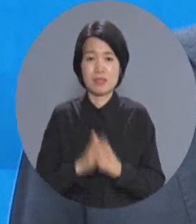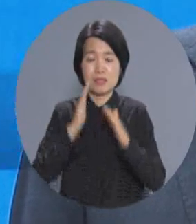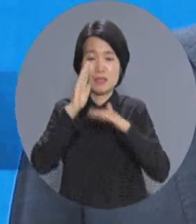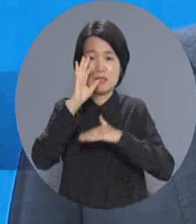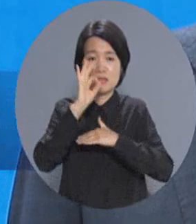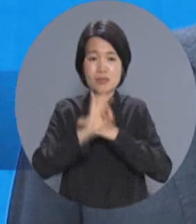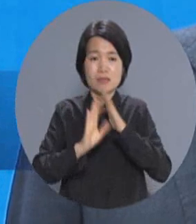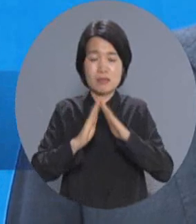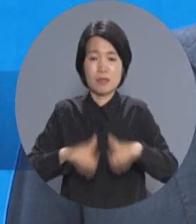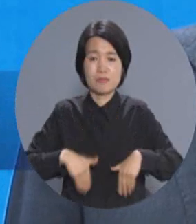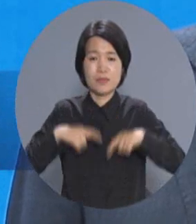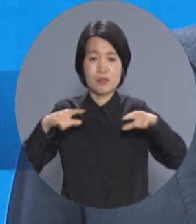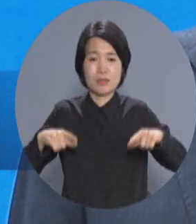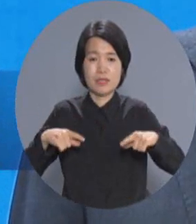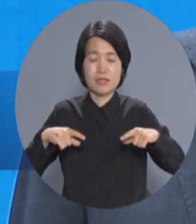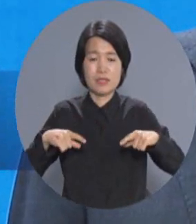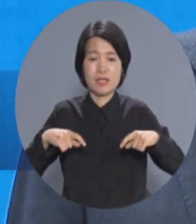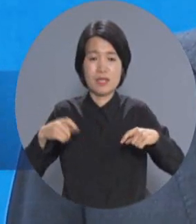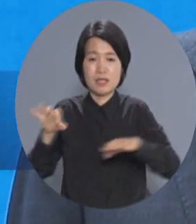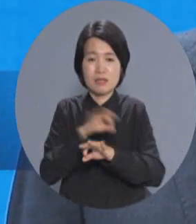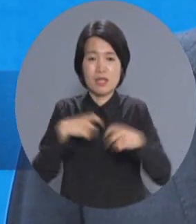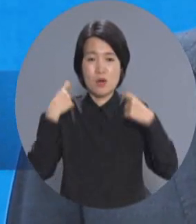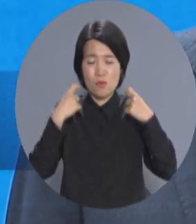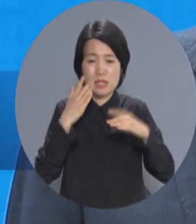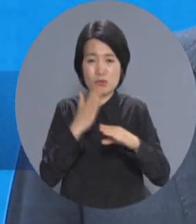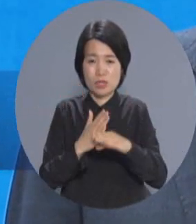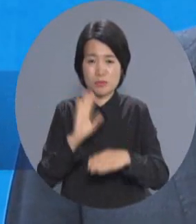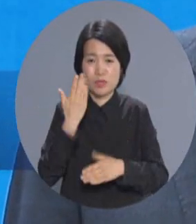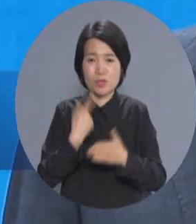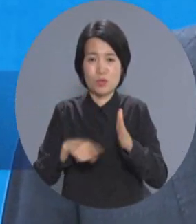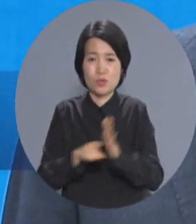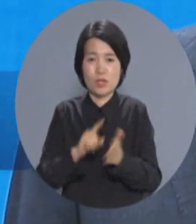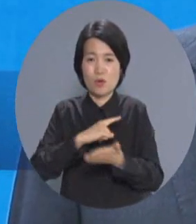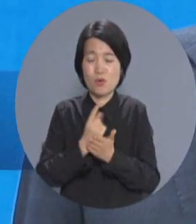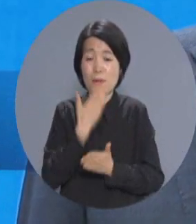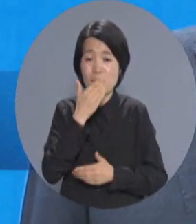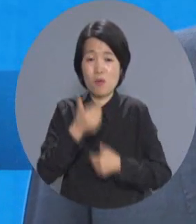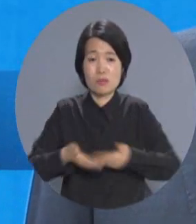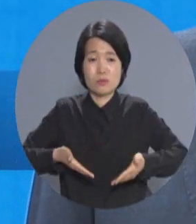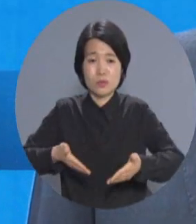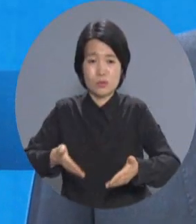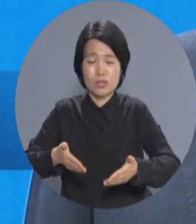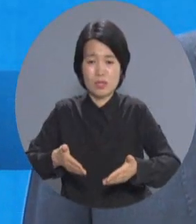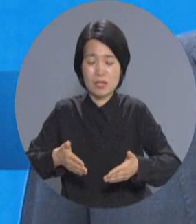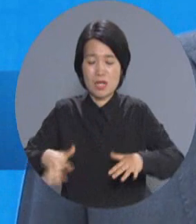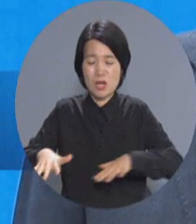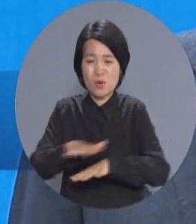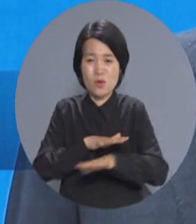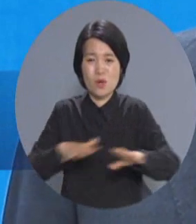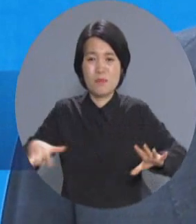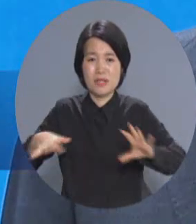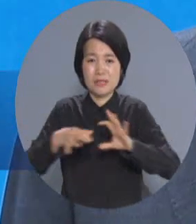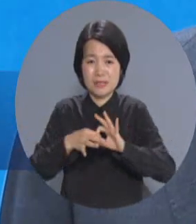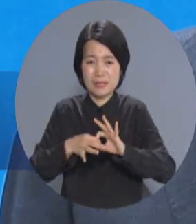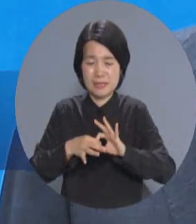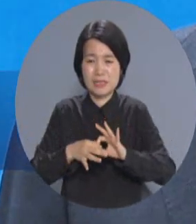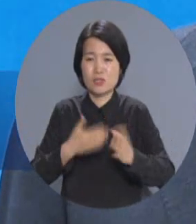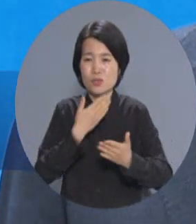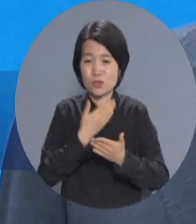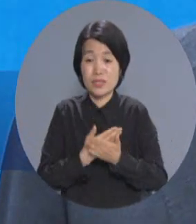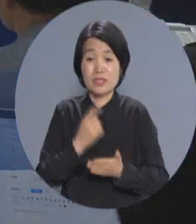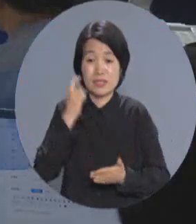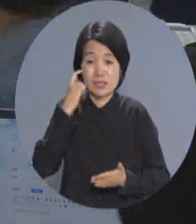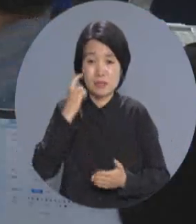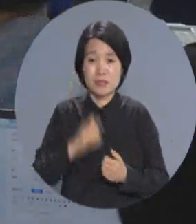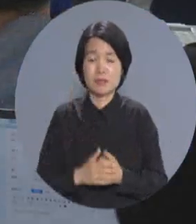서남권의 경제 관광의 심장부로 되기 위해서 이번 초고속도로가 어떻게 보면 핏줄을 연결하는 이런 일이 아닌가라고